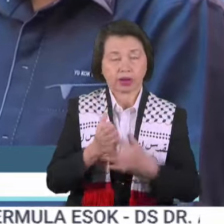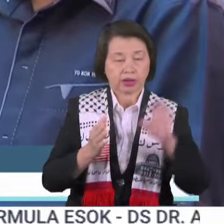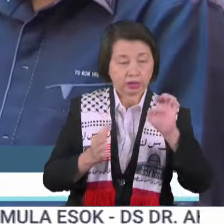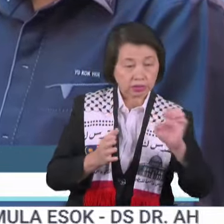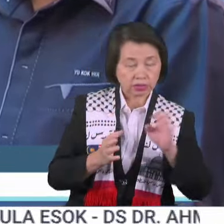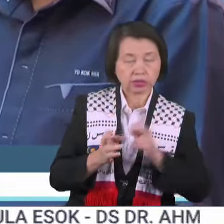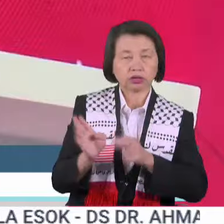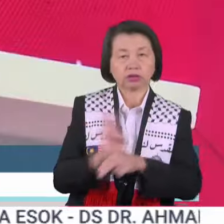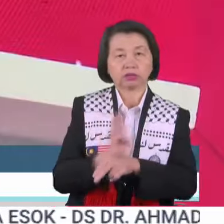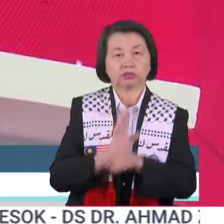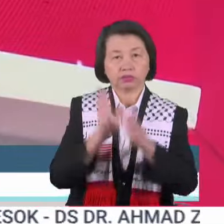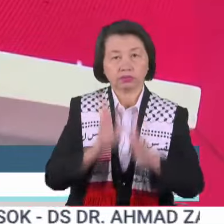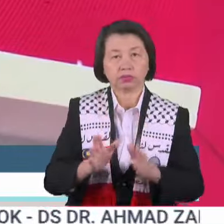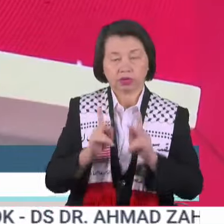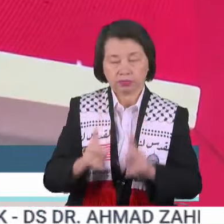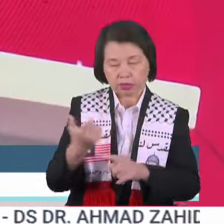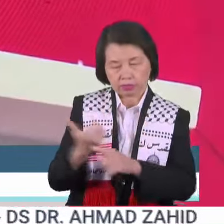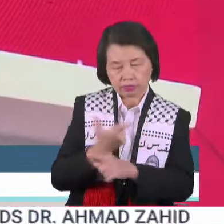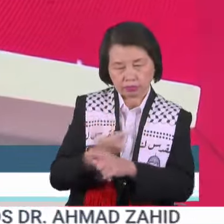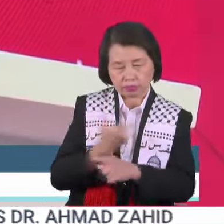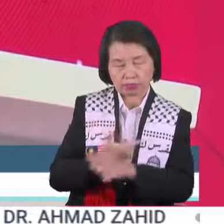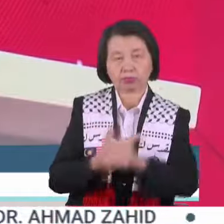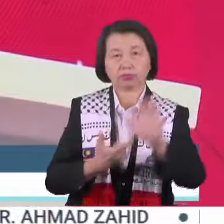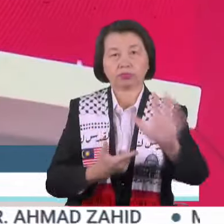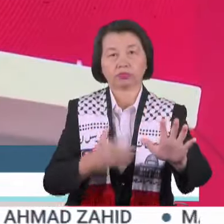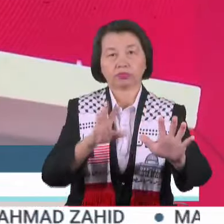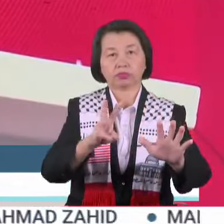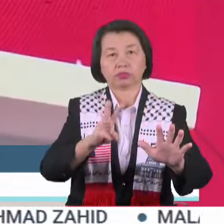e-usahawan, pihaknya berjaya melatih